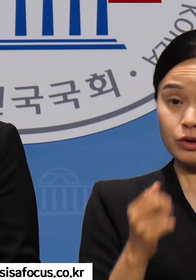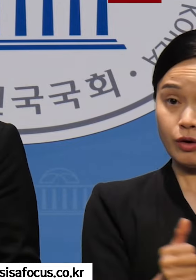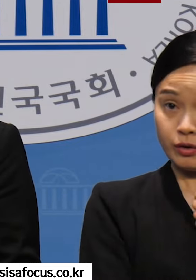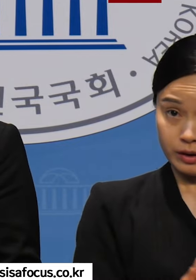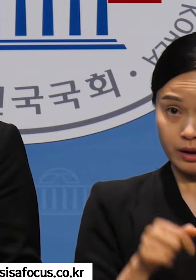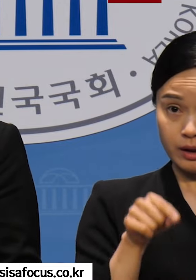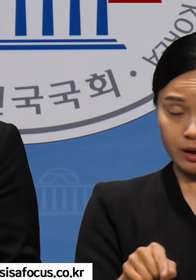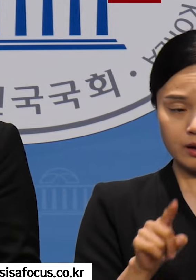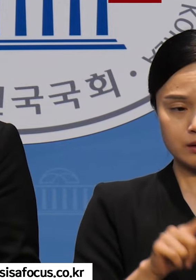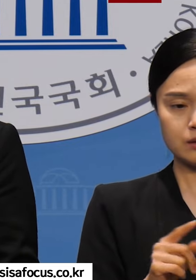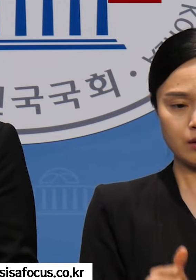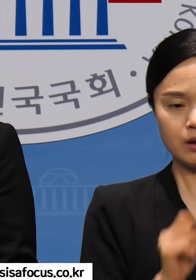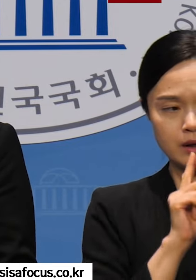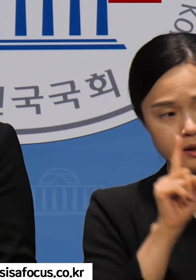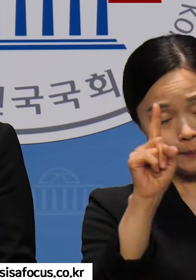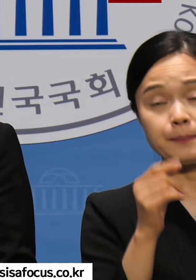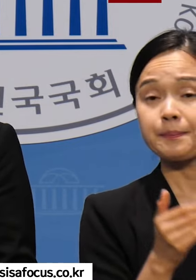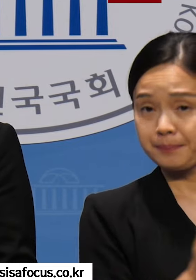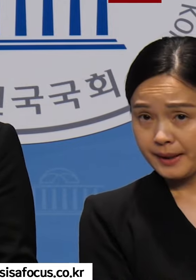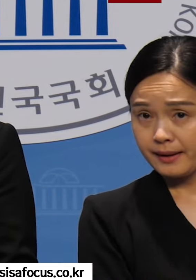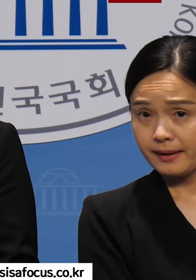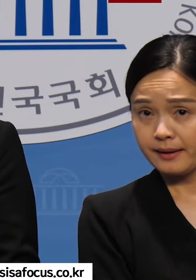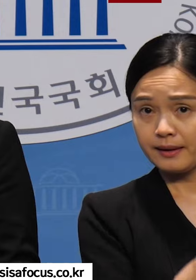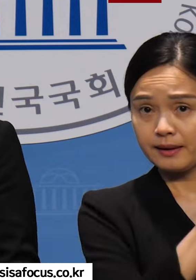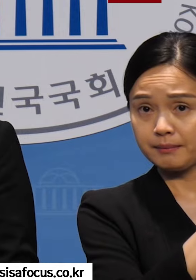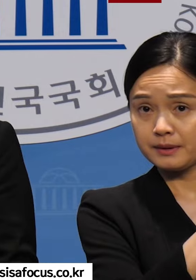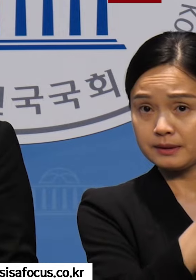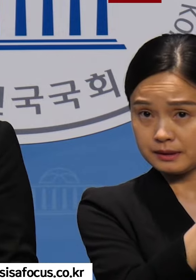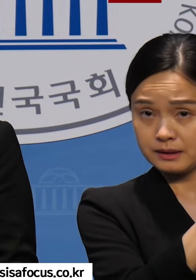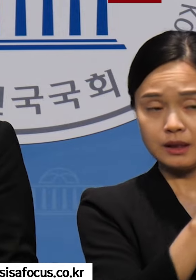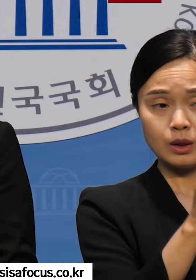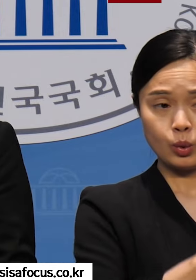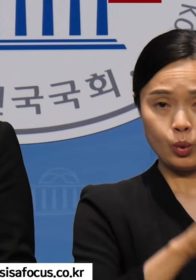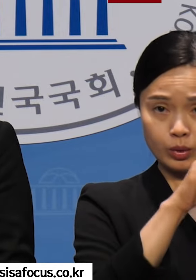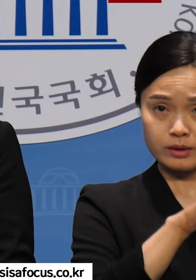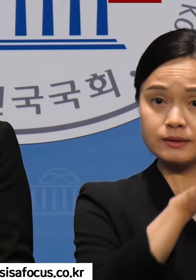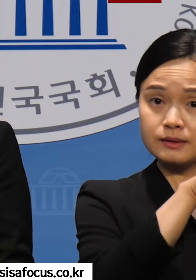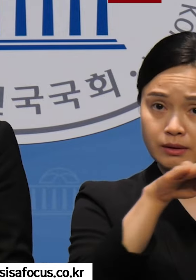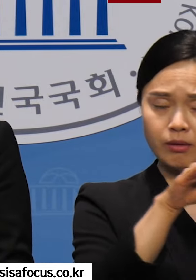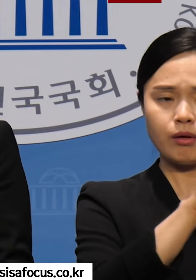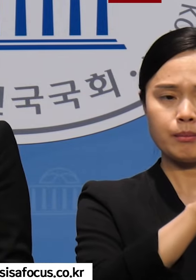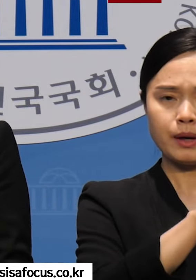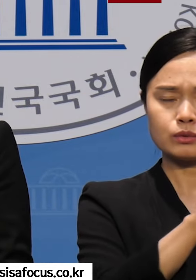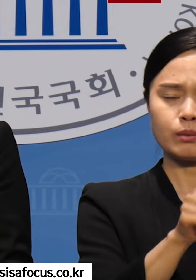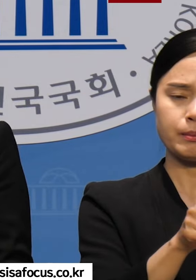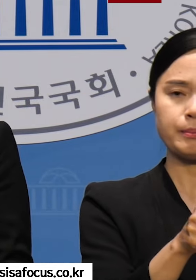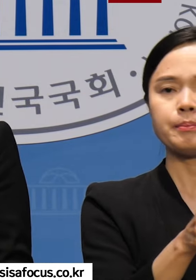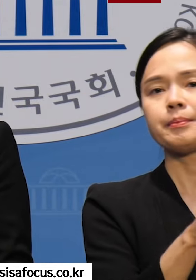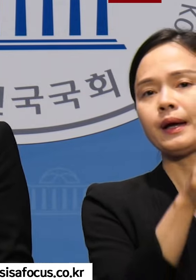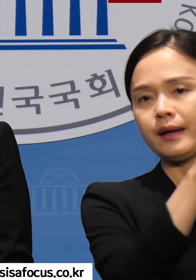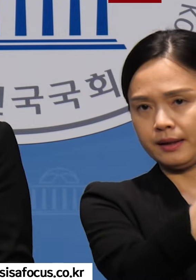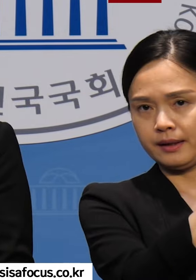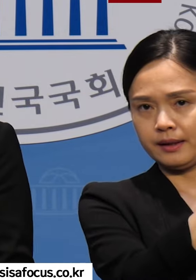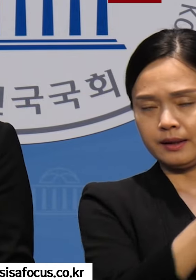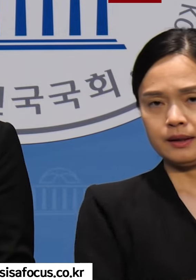공공재인 전파로 정치를 하는 MBC의 행태는 언론의 탈을 쓴 흉기와 다를 바 없습니다.